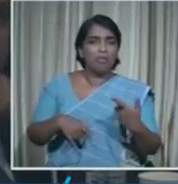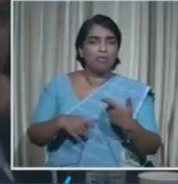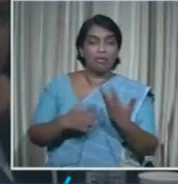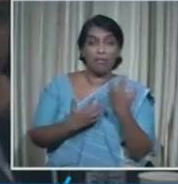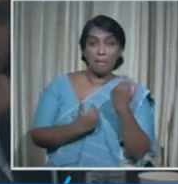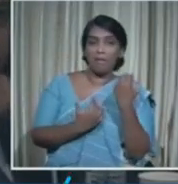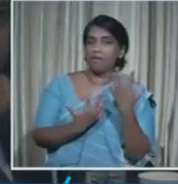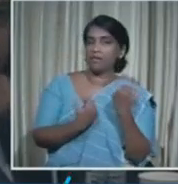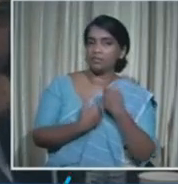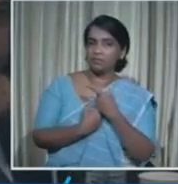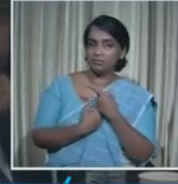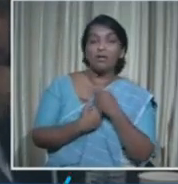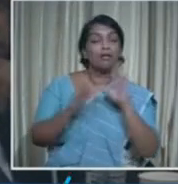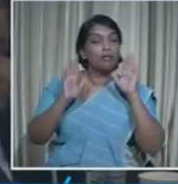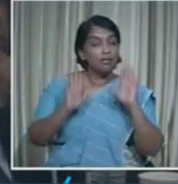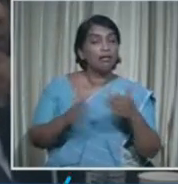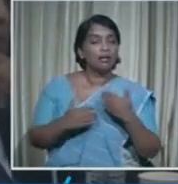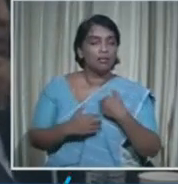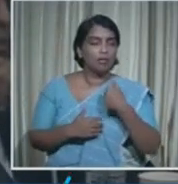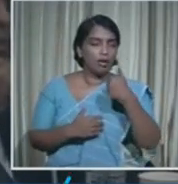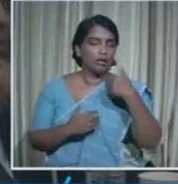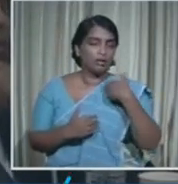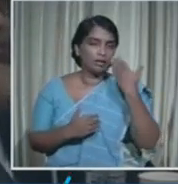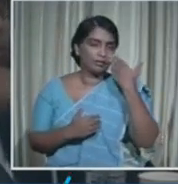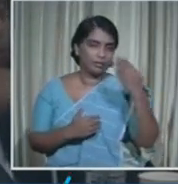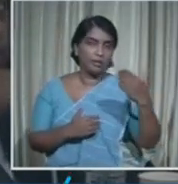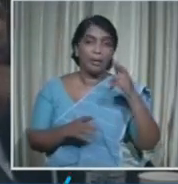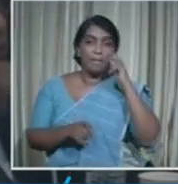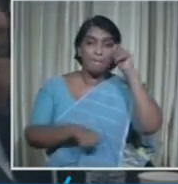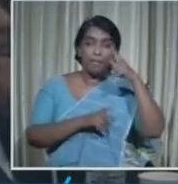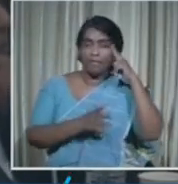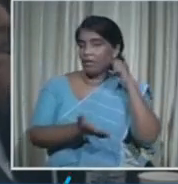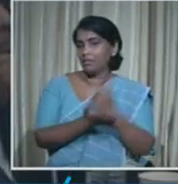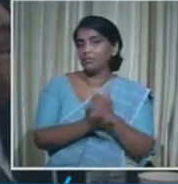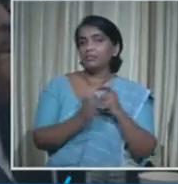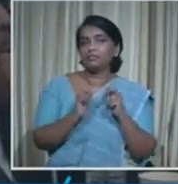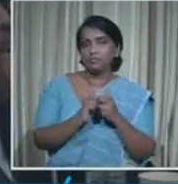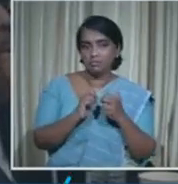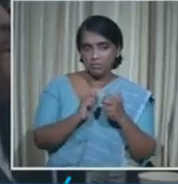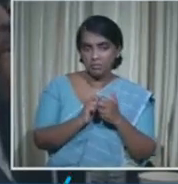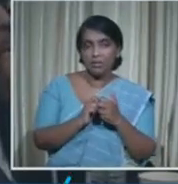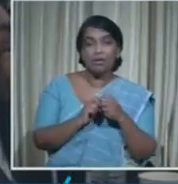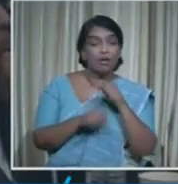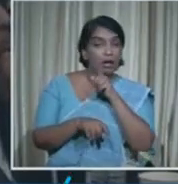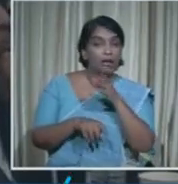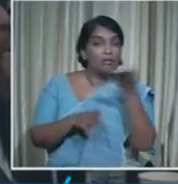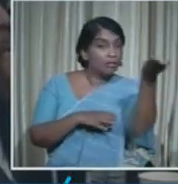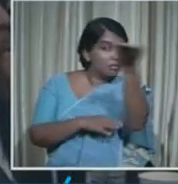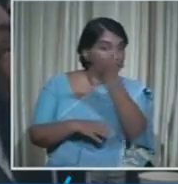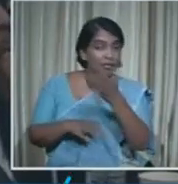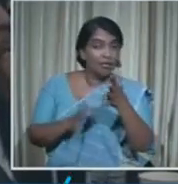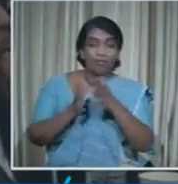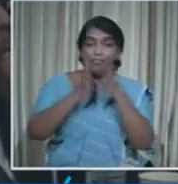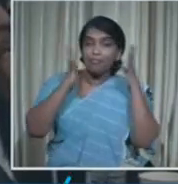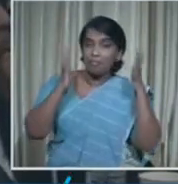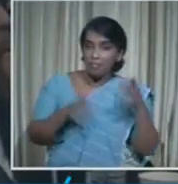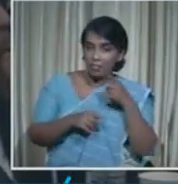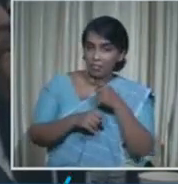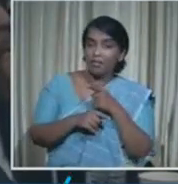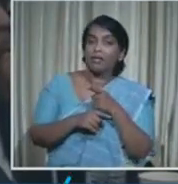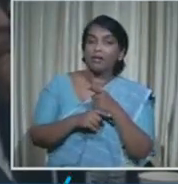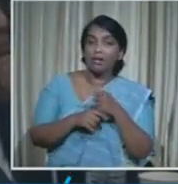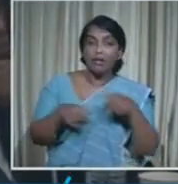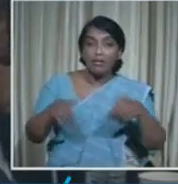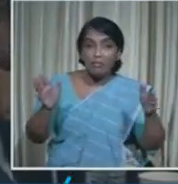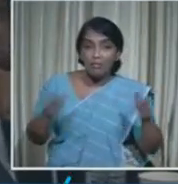හදනවා නමුත් අපිට හොඳට වැටහෙනවා ජනතාව පීඩාවට පත් වෙලා ඉන්නවා වෙලා තියෙන්නේ තමුන්නාන්සලා හුඟක් අයට තාමත්